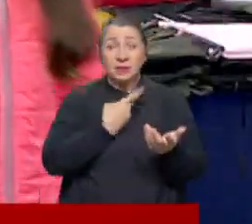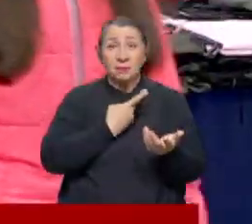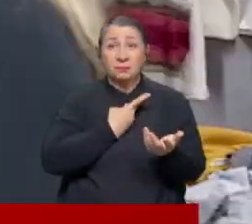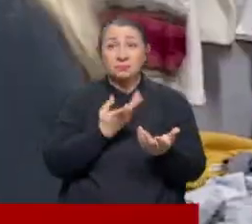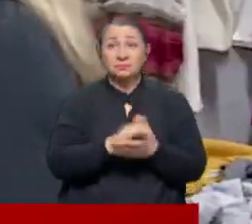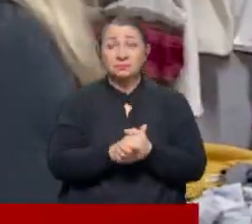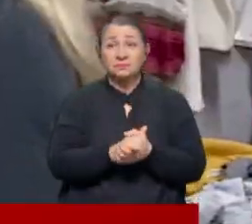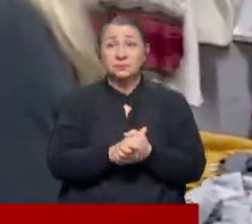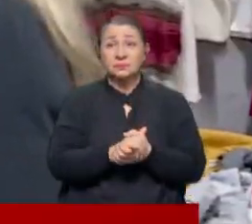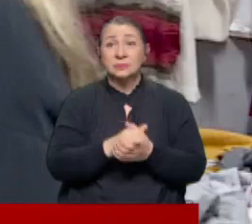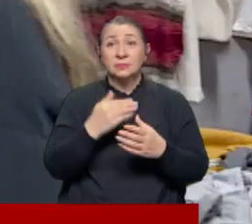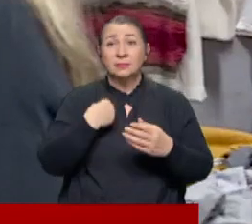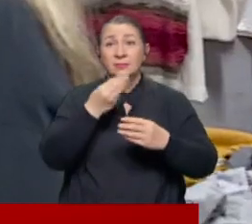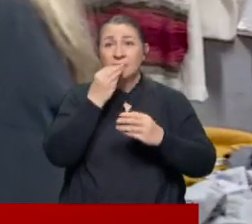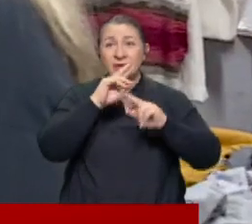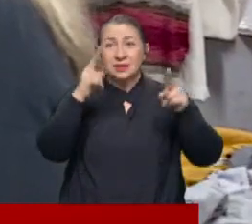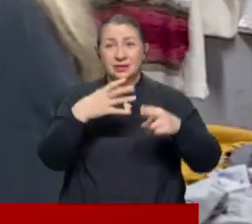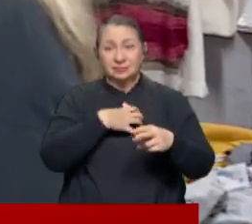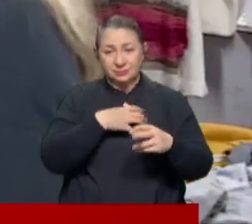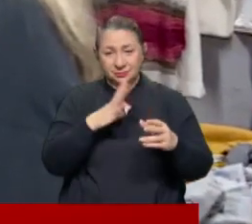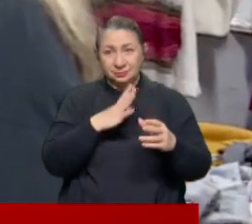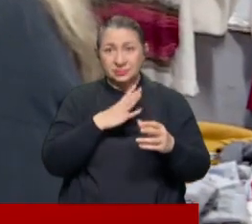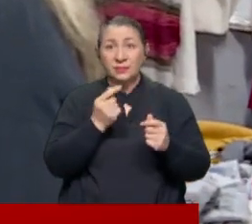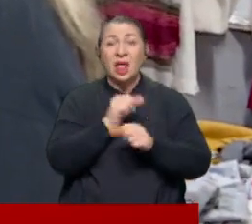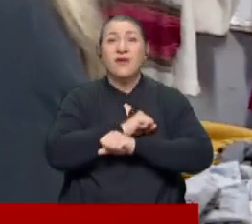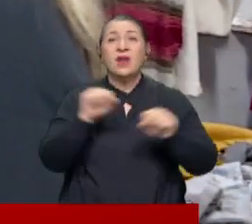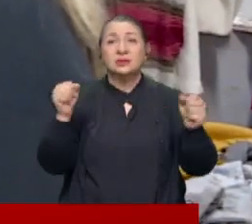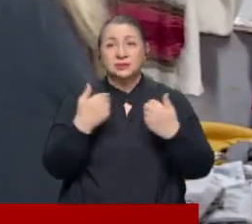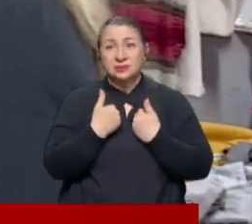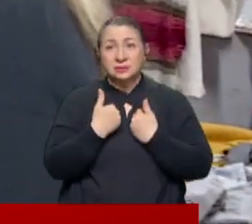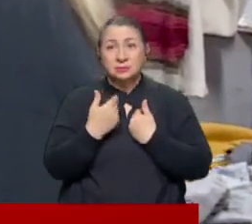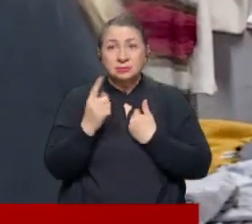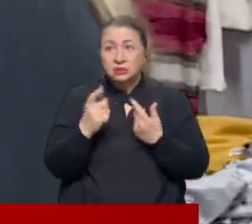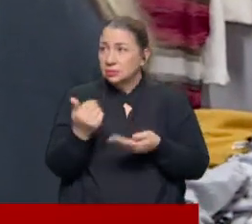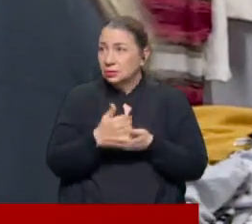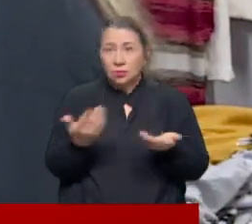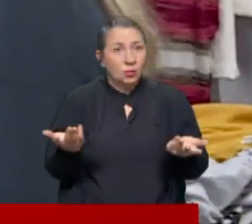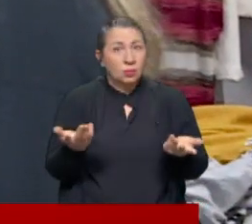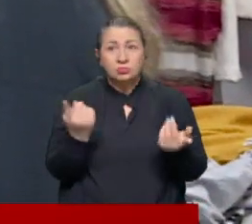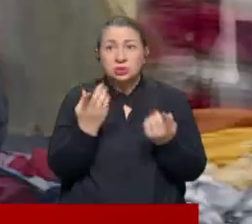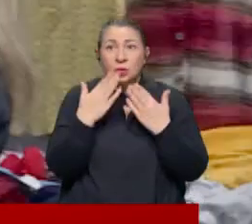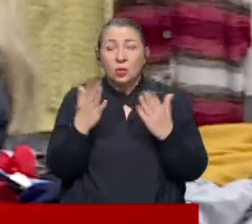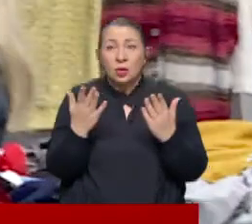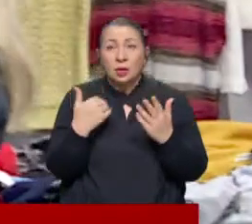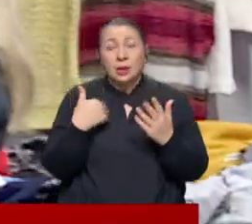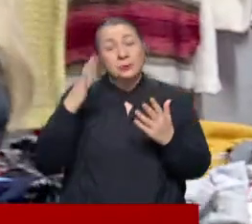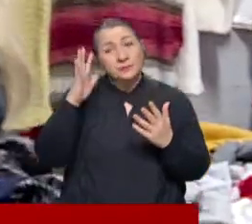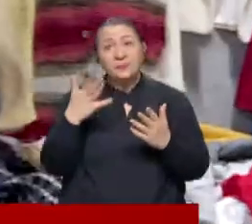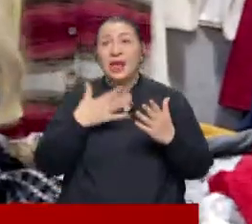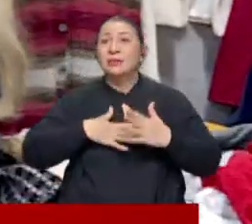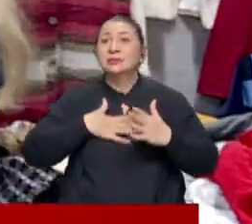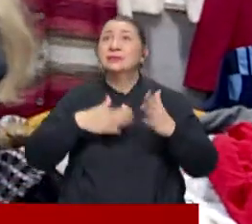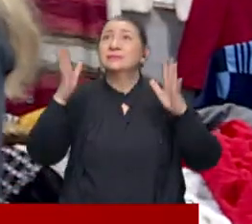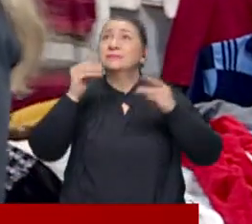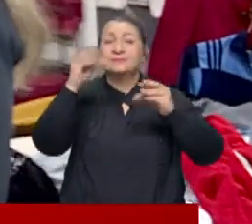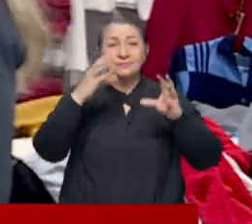da benim. Ben marketçiydim. Kendim yerim vardı. İflas ettim. Başka gelir yok. Hiçbir şeyim yok. Kendi evimde başladım, dolabımda